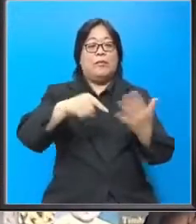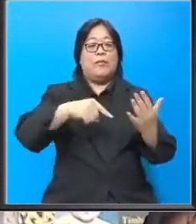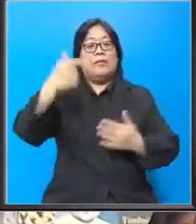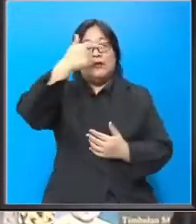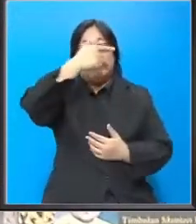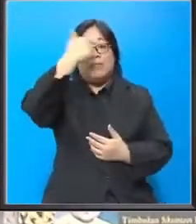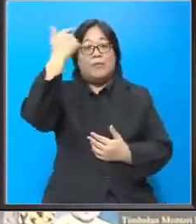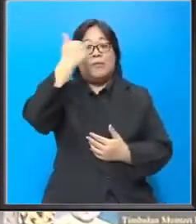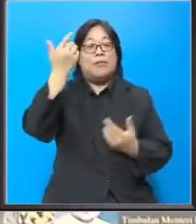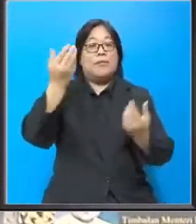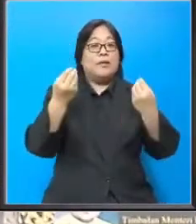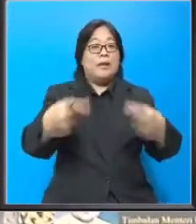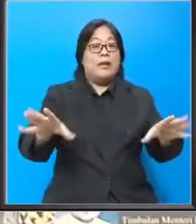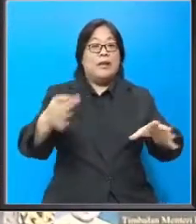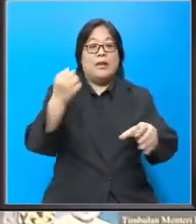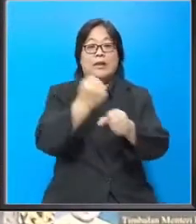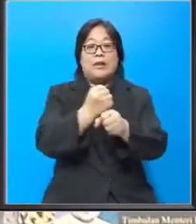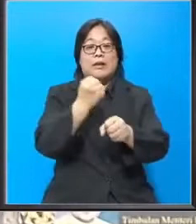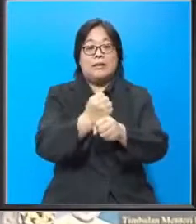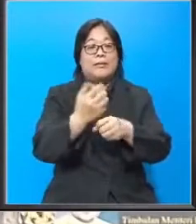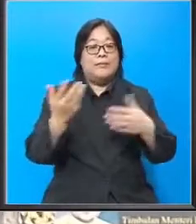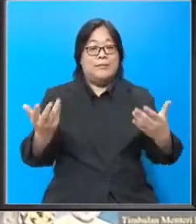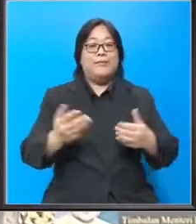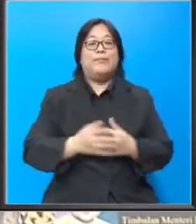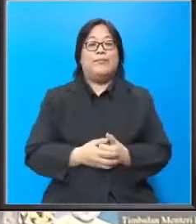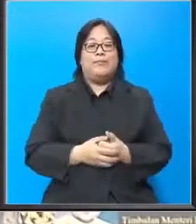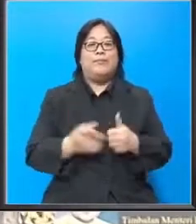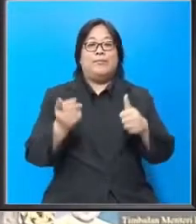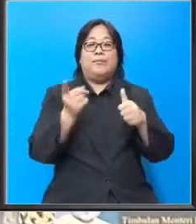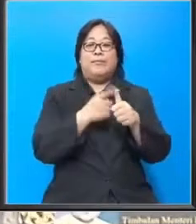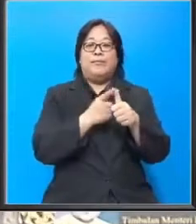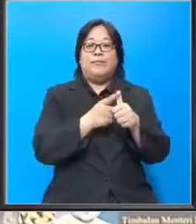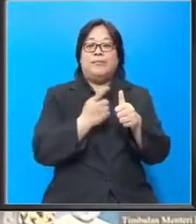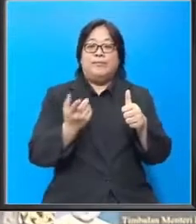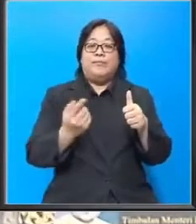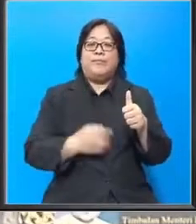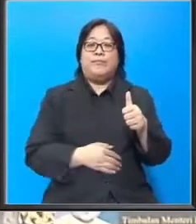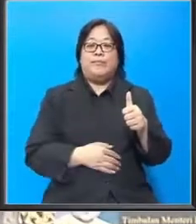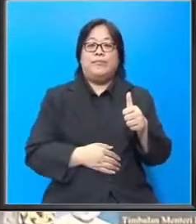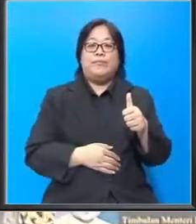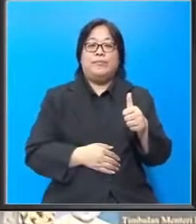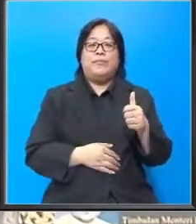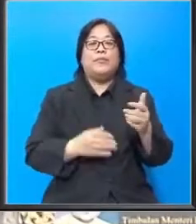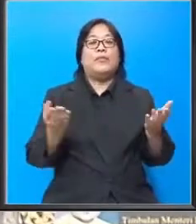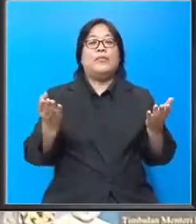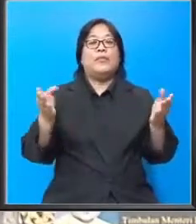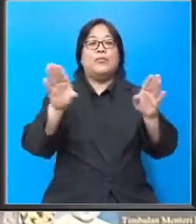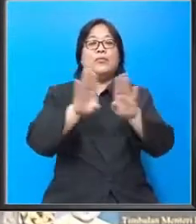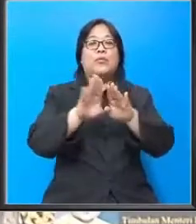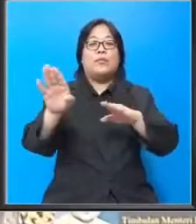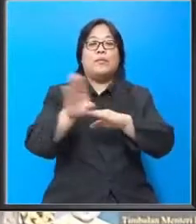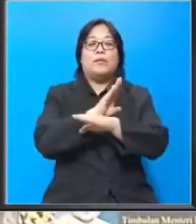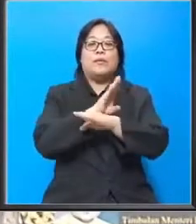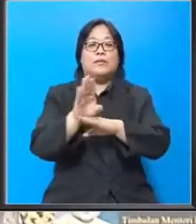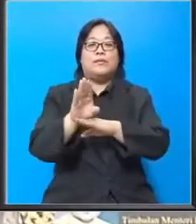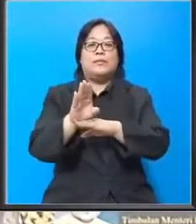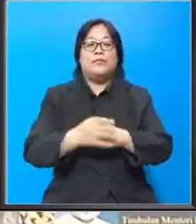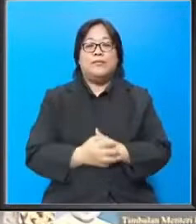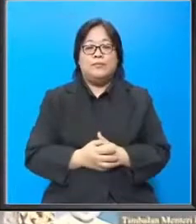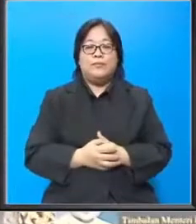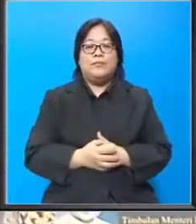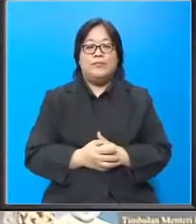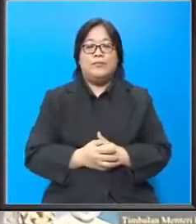27-11-2018 Jalan dilaporkan oleh pekerja ada di berikut pertamanya penuh penutupan perniagaan